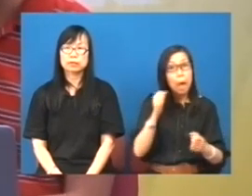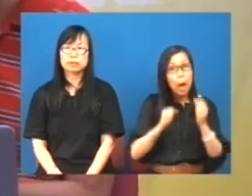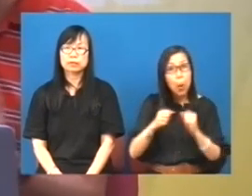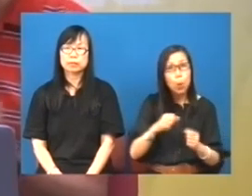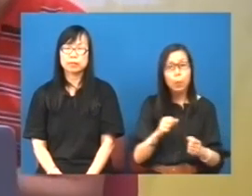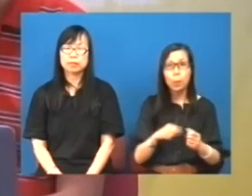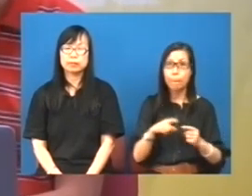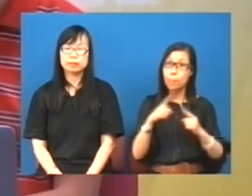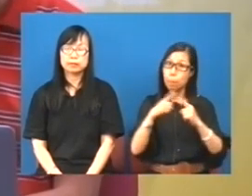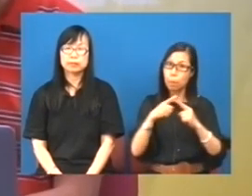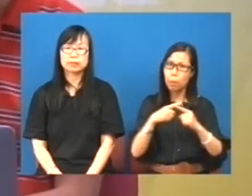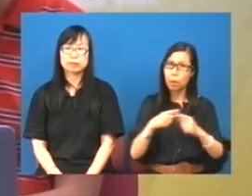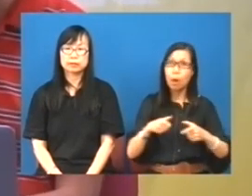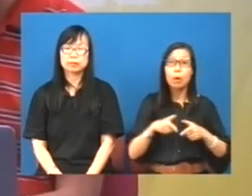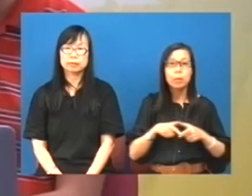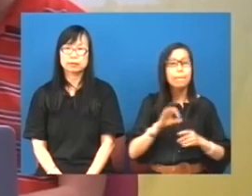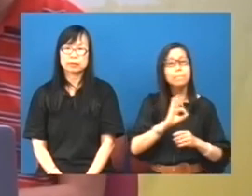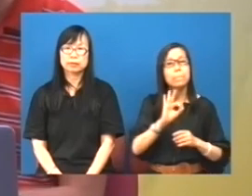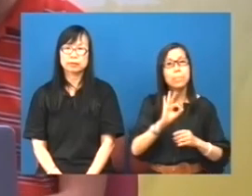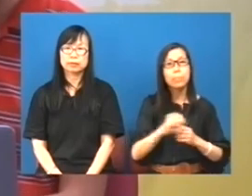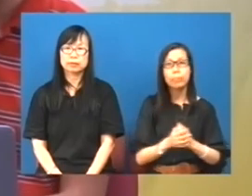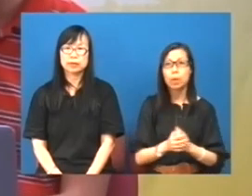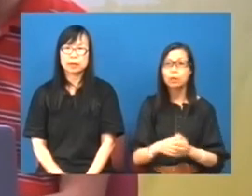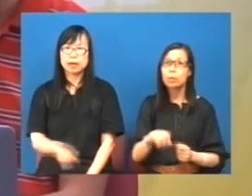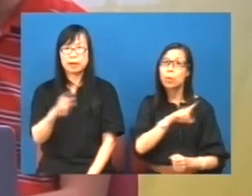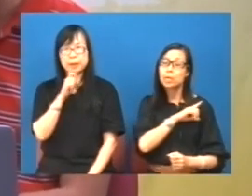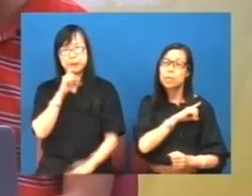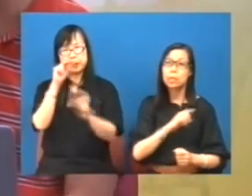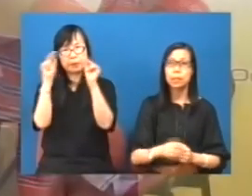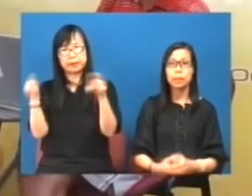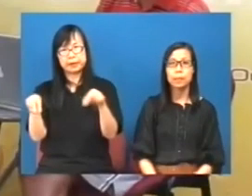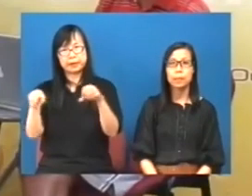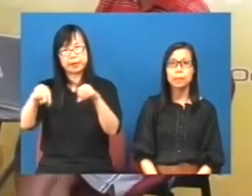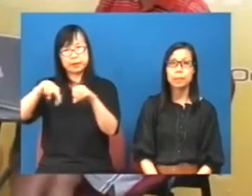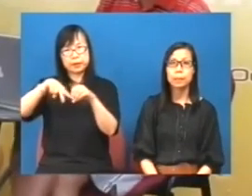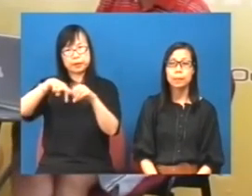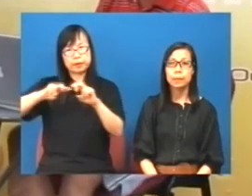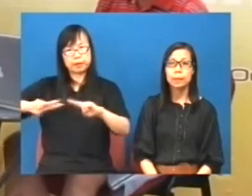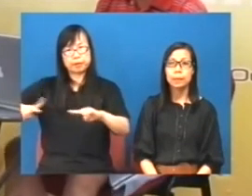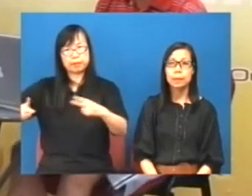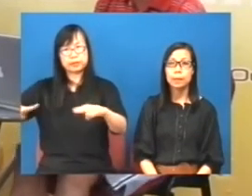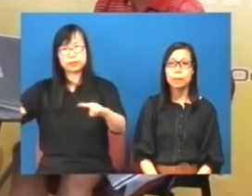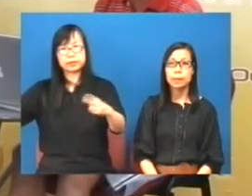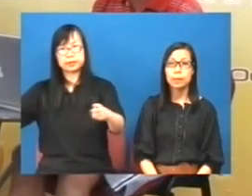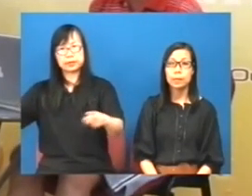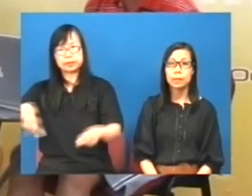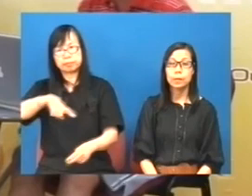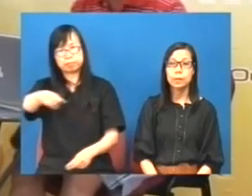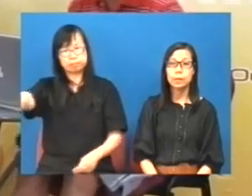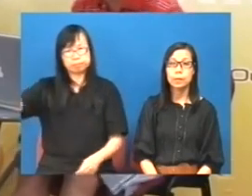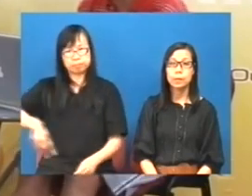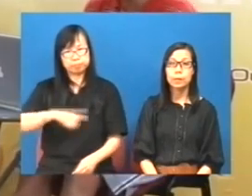動搞一些城市純粹目的是為了自己還有一個問題香港足球的發展就是不夠球場其實